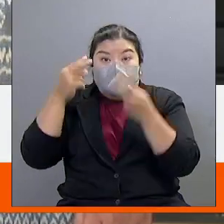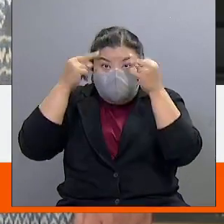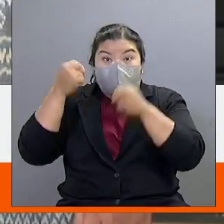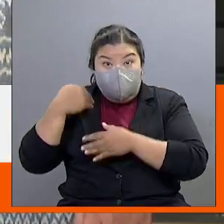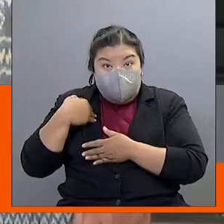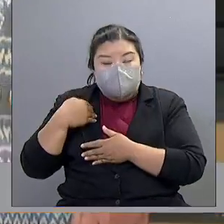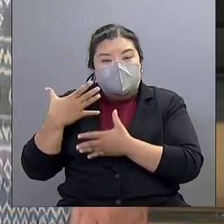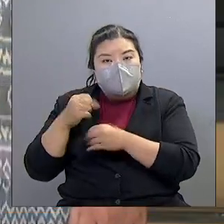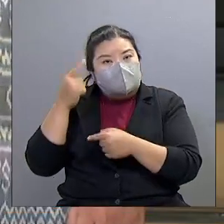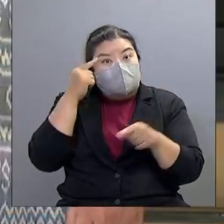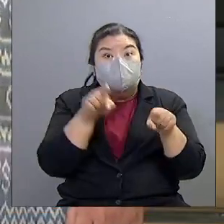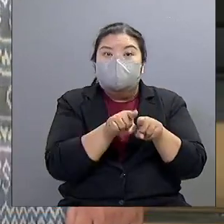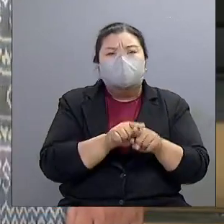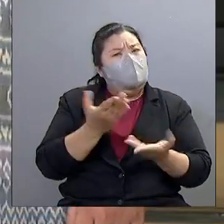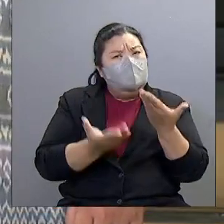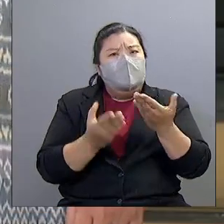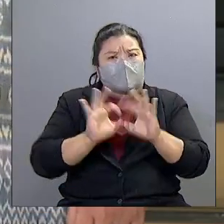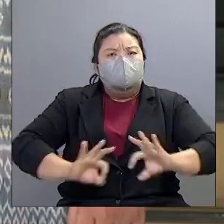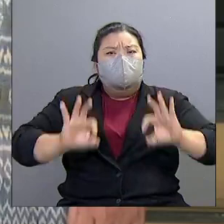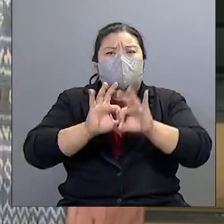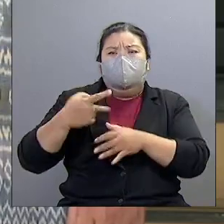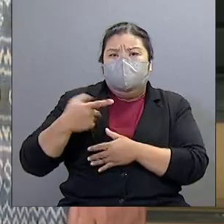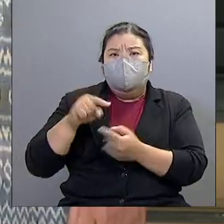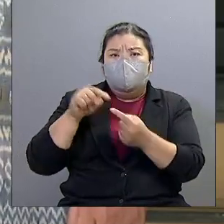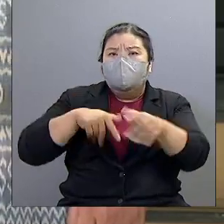ของประโยชน์บ้านเมืองประโยชน์ประชาชนเป็นหลัก